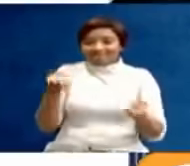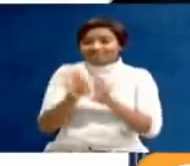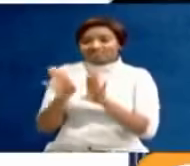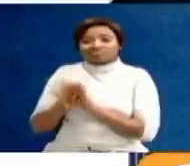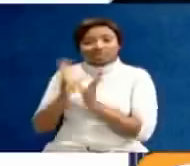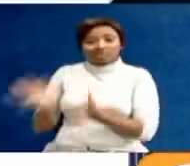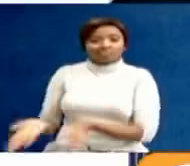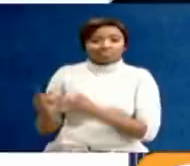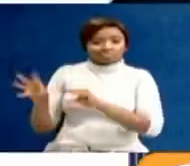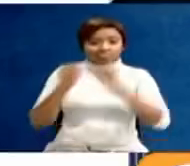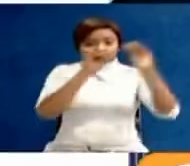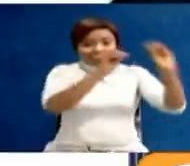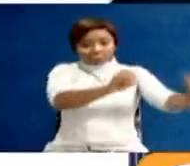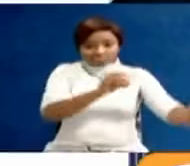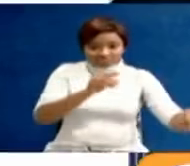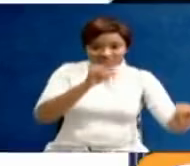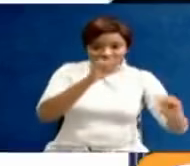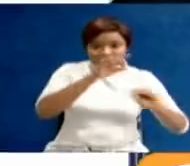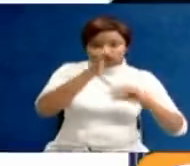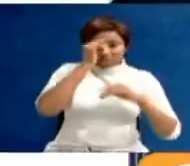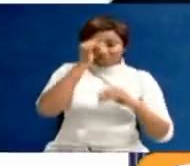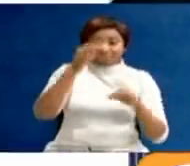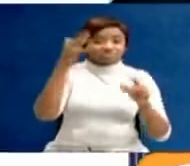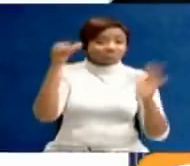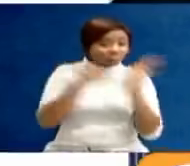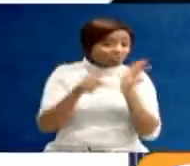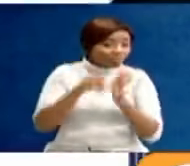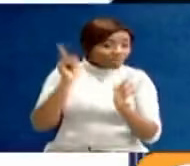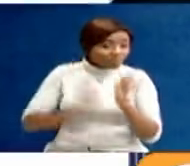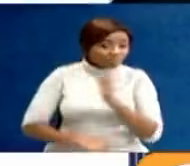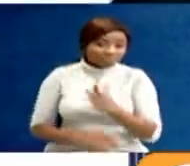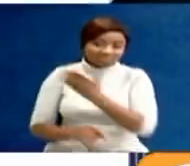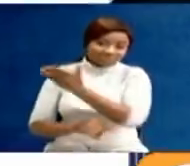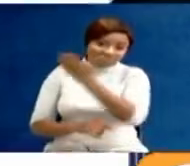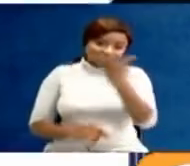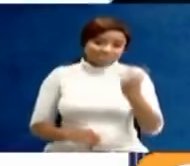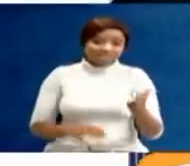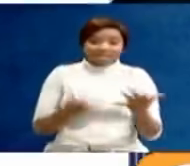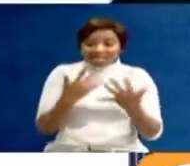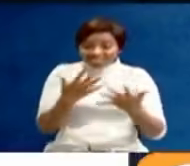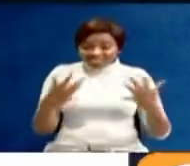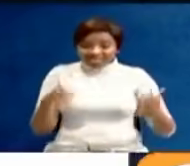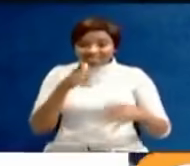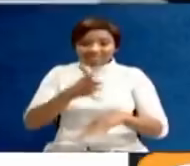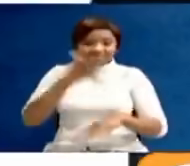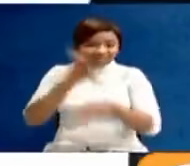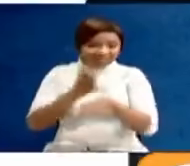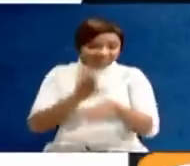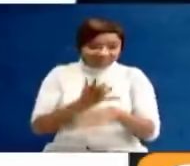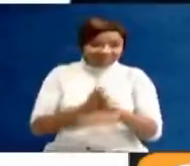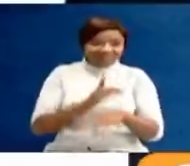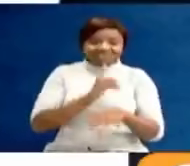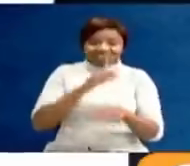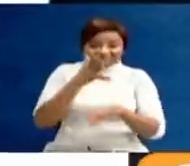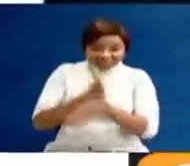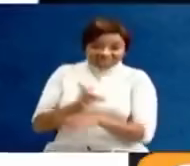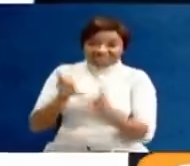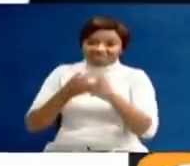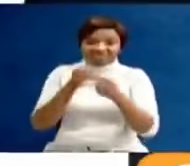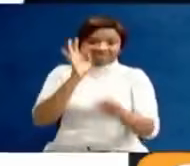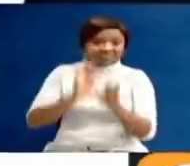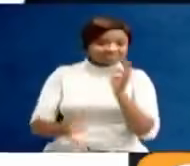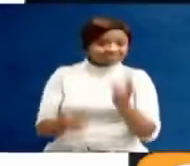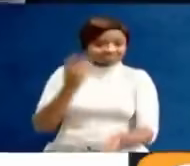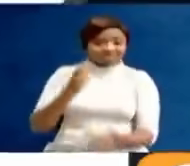Hii ni kutokana na sera za serikali yako, rais. Bidhaa zilibandikwa kuwa gushi na hapo zikachomwa. Wanasema